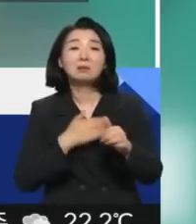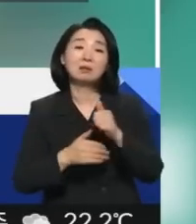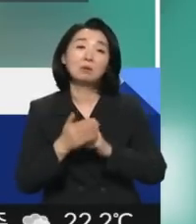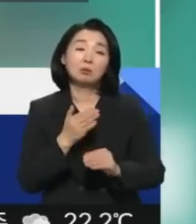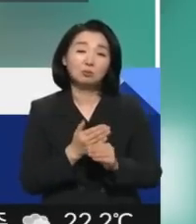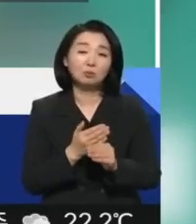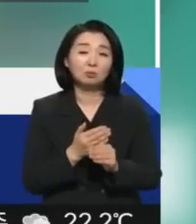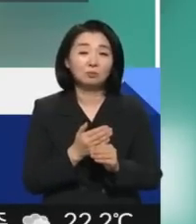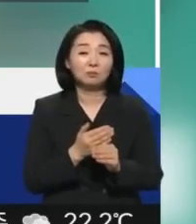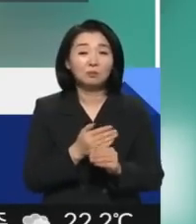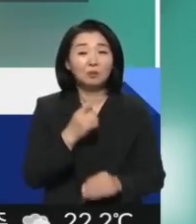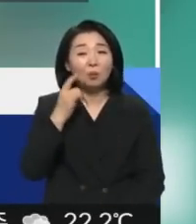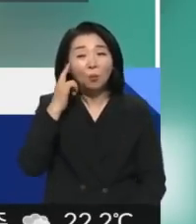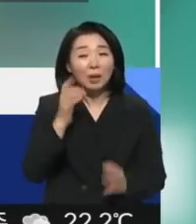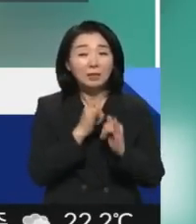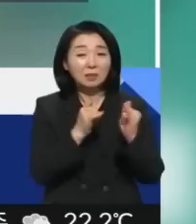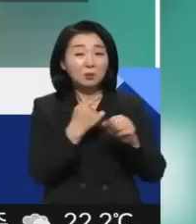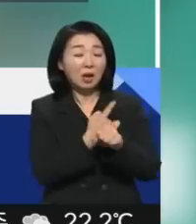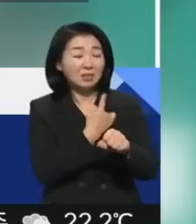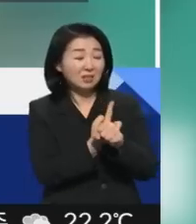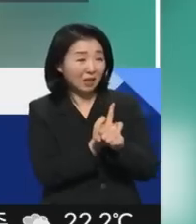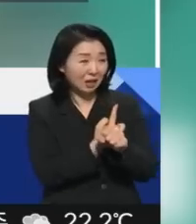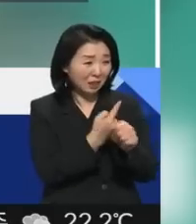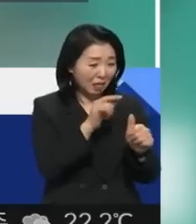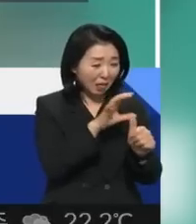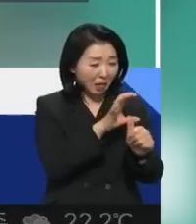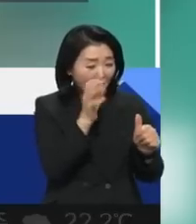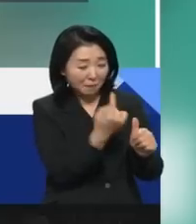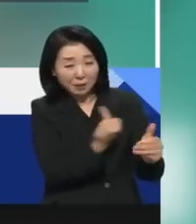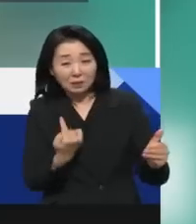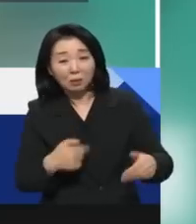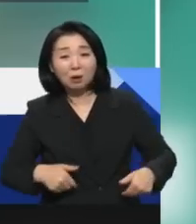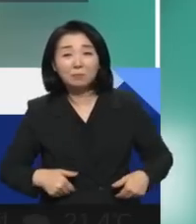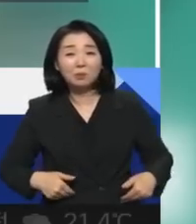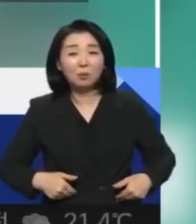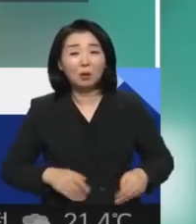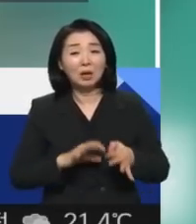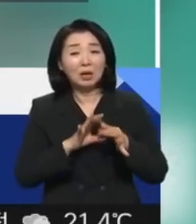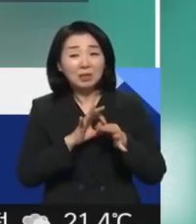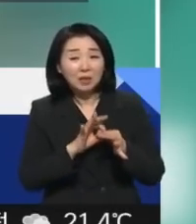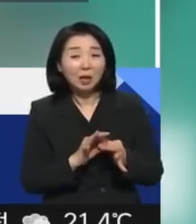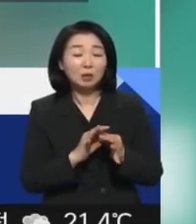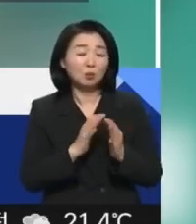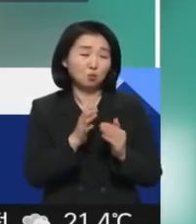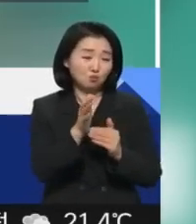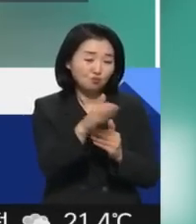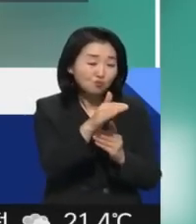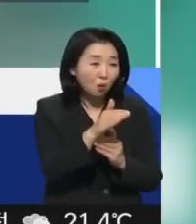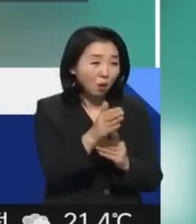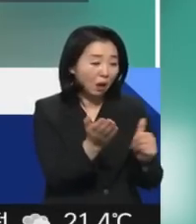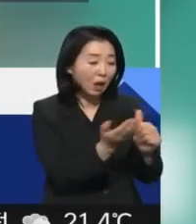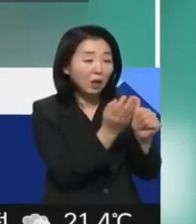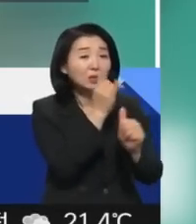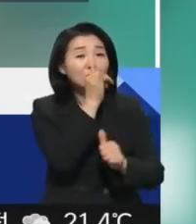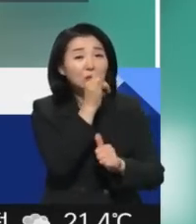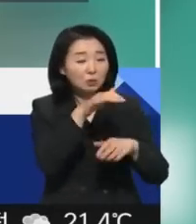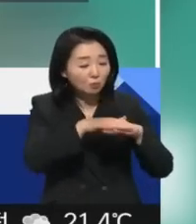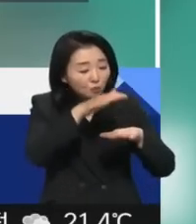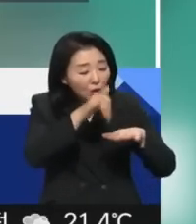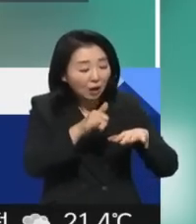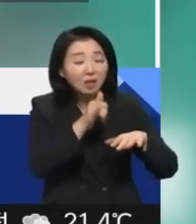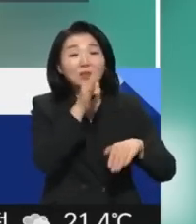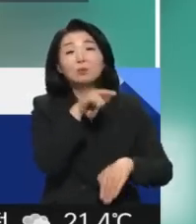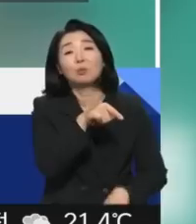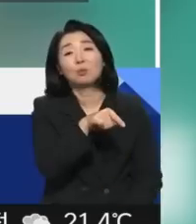상황이었거든요. 인간도 그 한 시간 내에 그 벗어나야 될 그 상황에서 계속 자라난 수산물이 있을 것이고 농산물이 있을